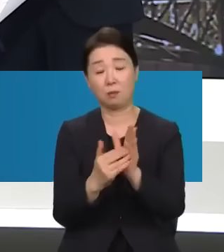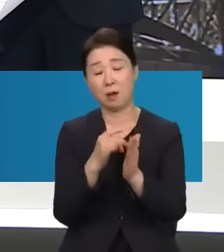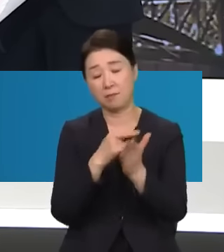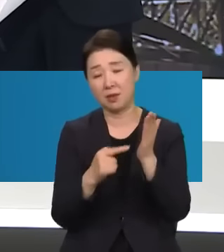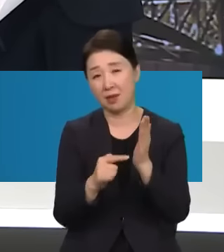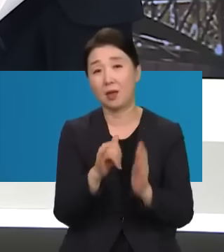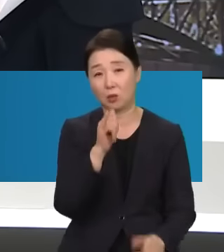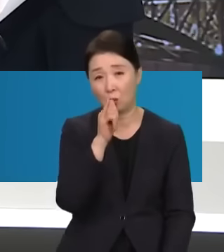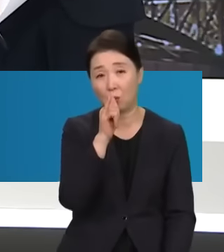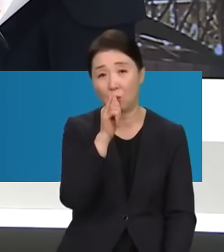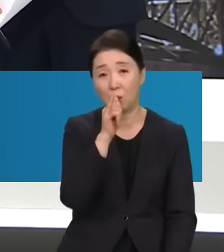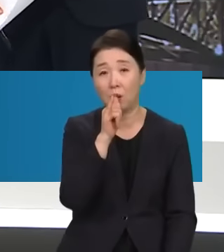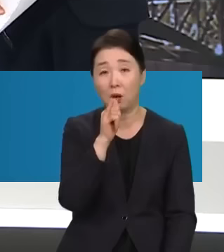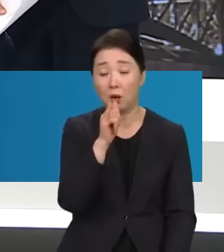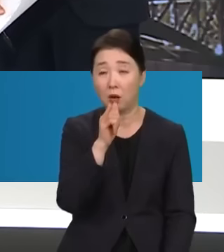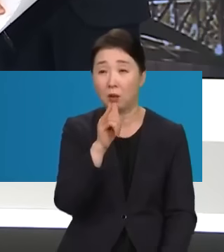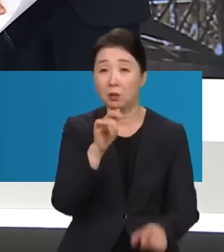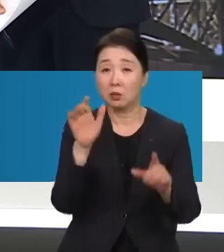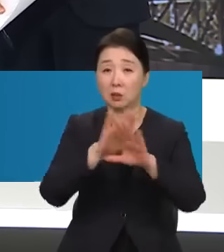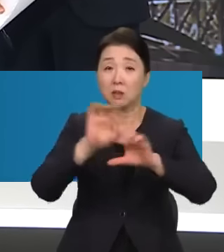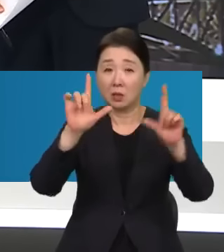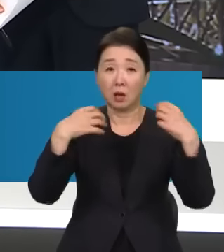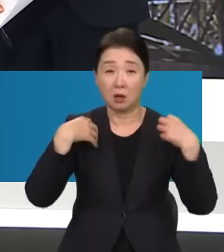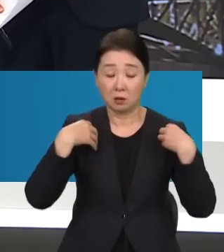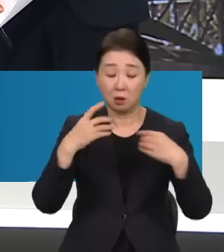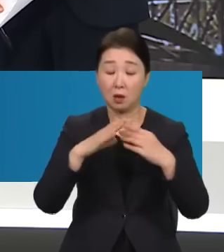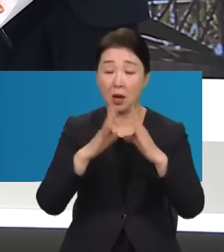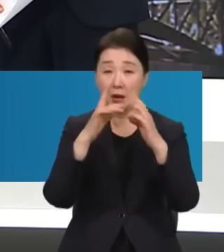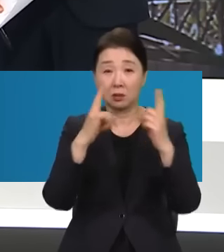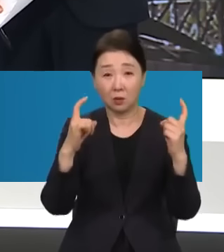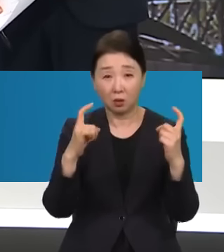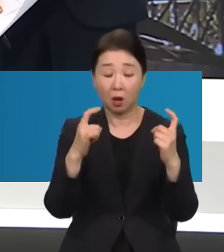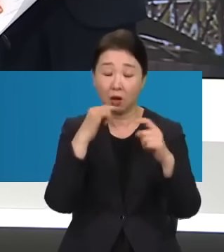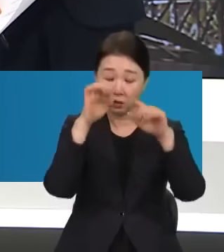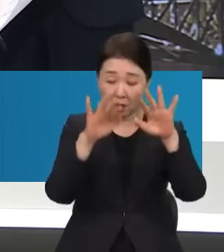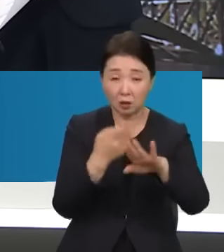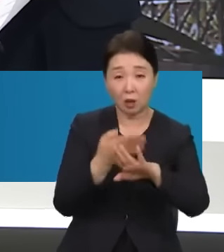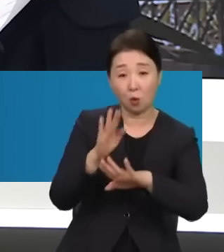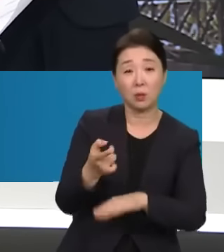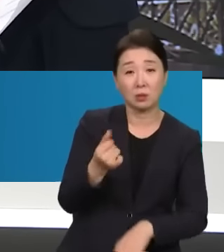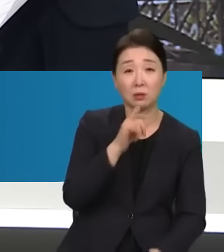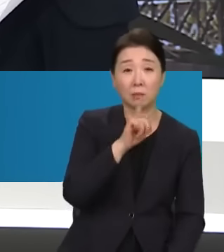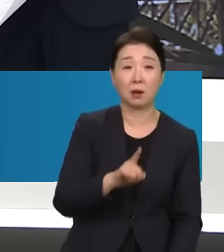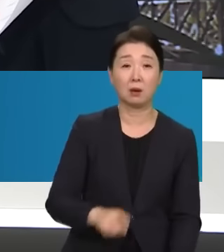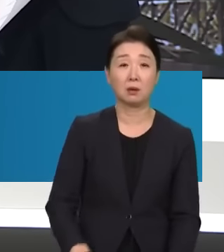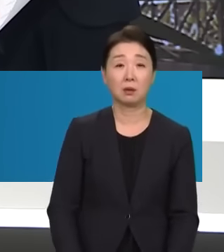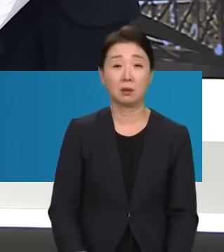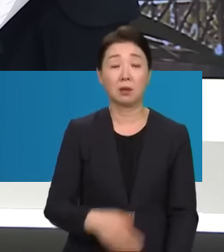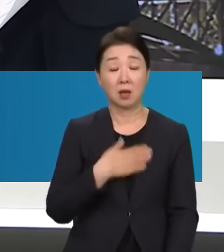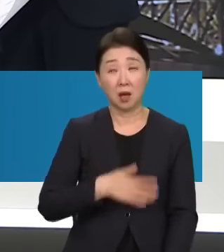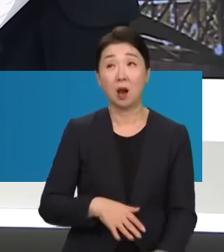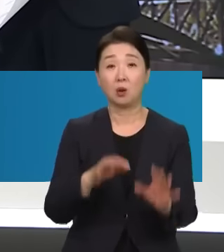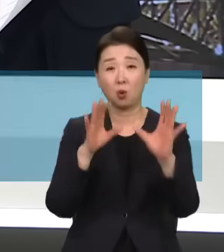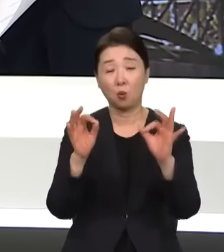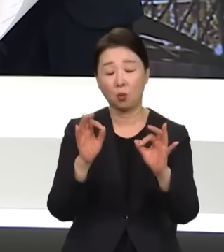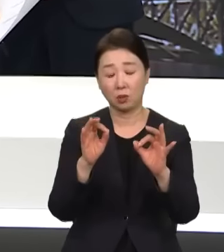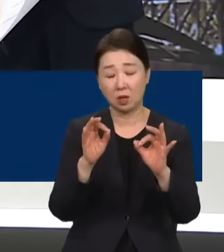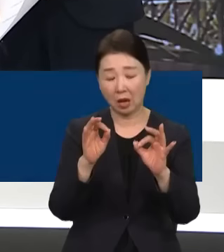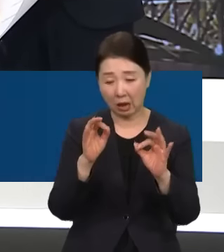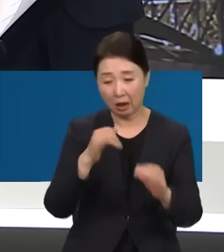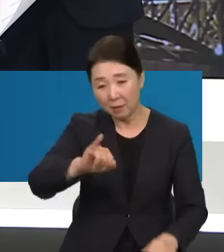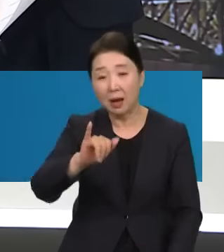컸는데 어찌된 일인지 기상청은 안성에 내린 눈이 다른 곳보다 훨씬 적었다고 발표했습니다. 알고 보니 오류가